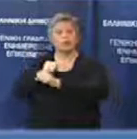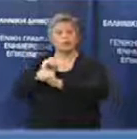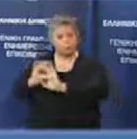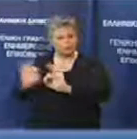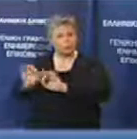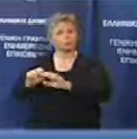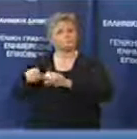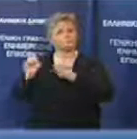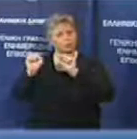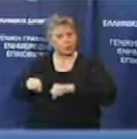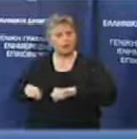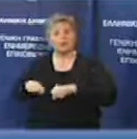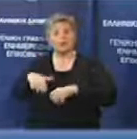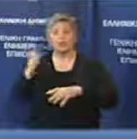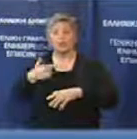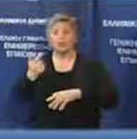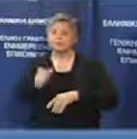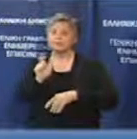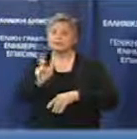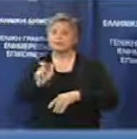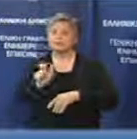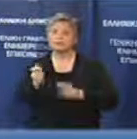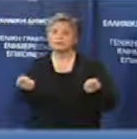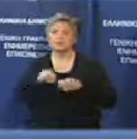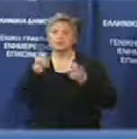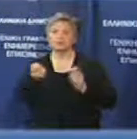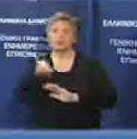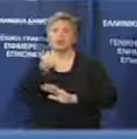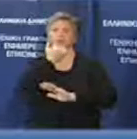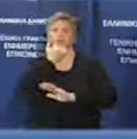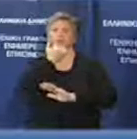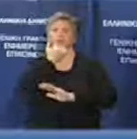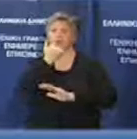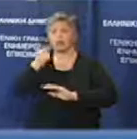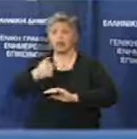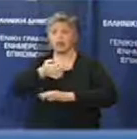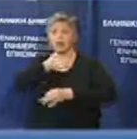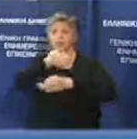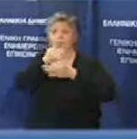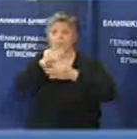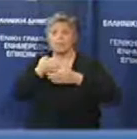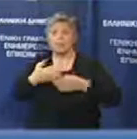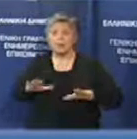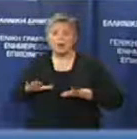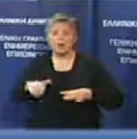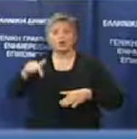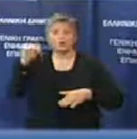μείζον. Από εκεί και πέρα σας είπα ότι το πρόβλημα αυτό θα αντιμετωπιστεί και θα λυθεί χωρίς κυβερνητική